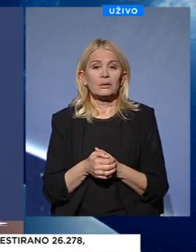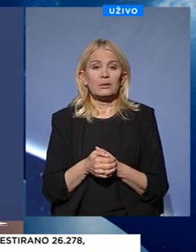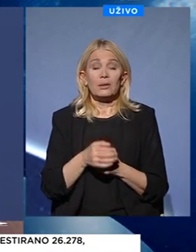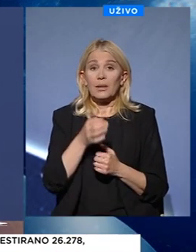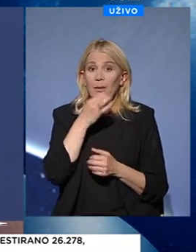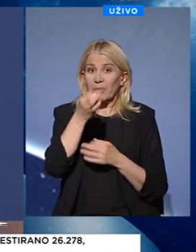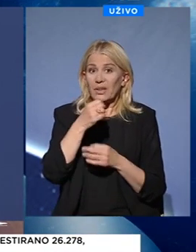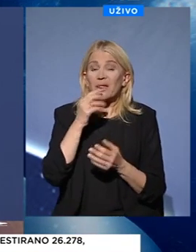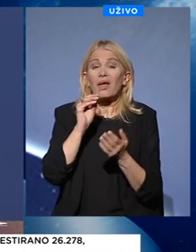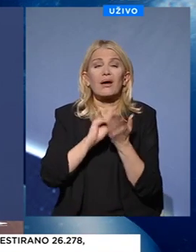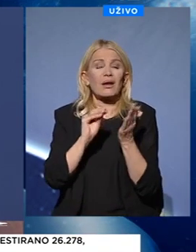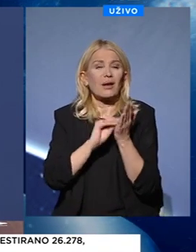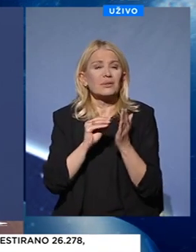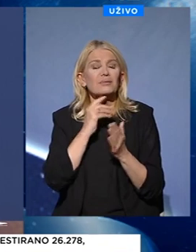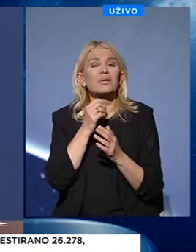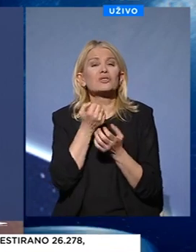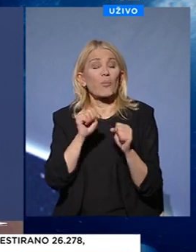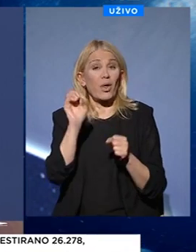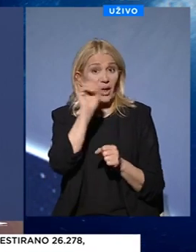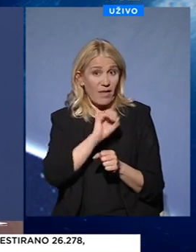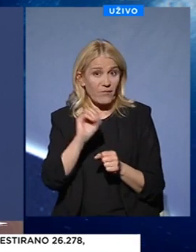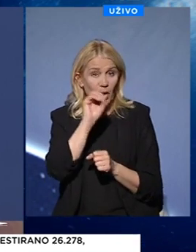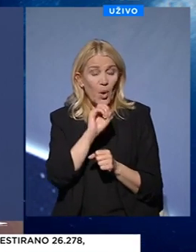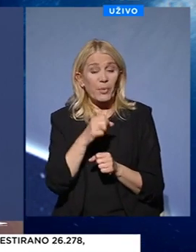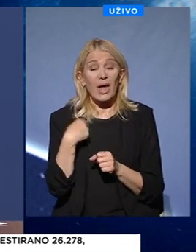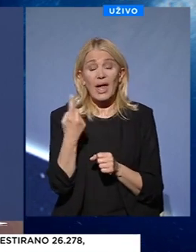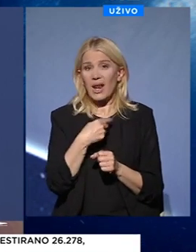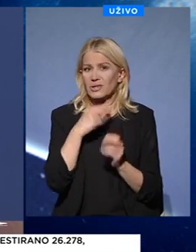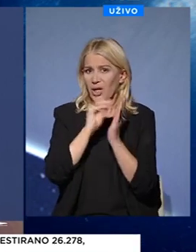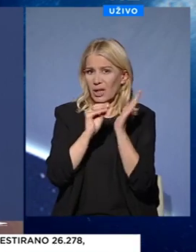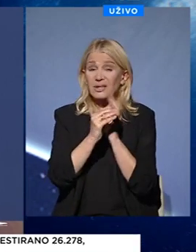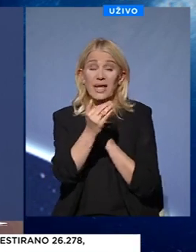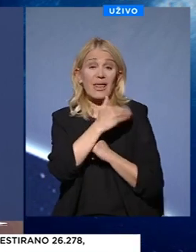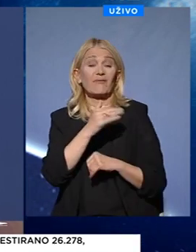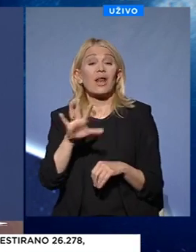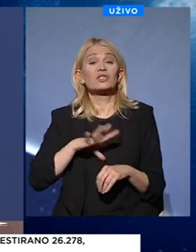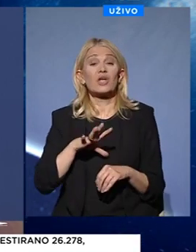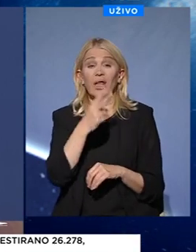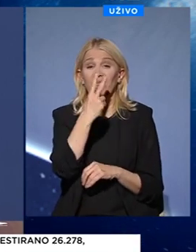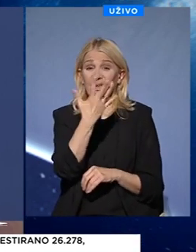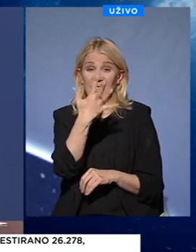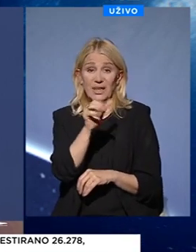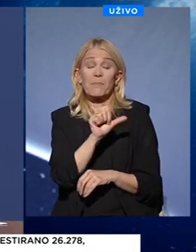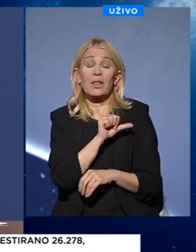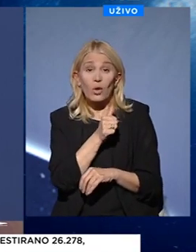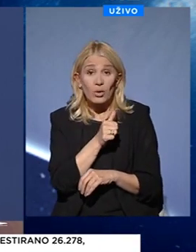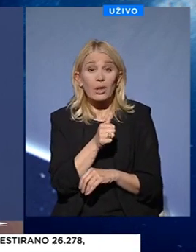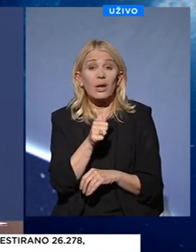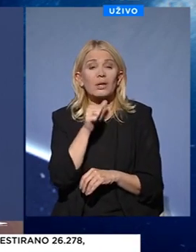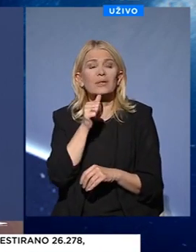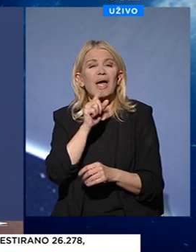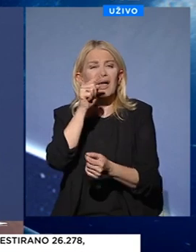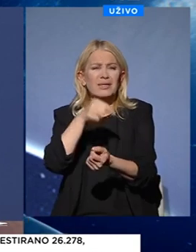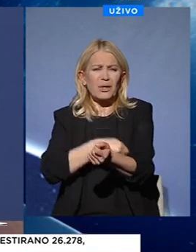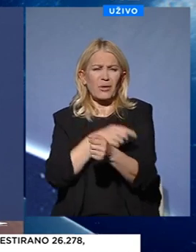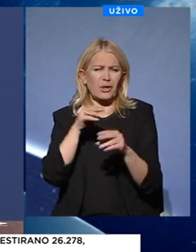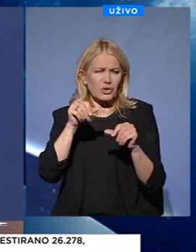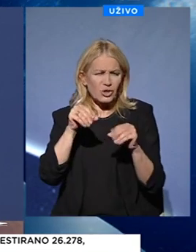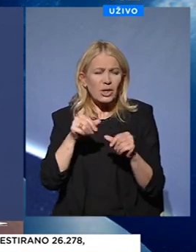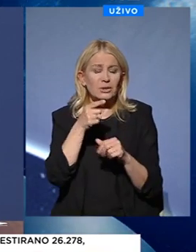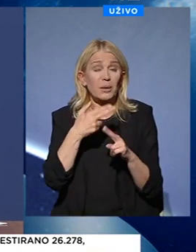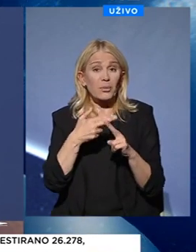Pitanje redakcije Radio Slobodna Evropa. Našoj redakciji se javila žena, 25 godina, sa insulinskom rezistencijom